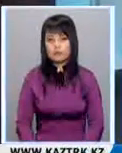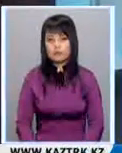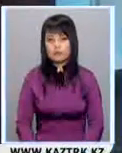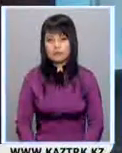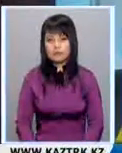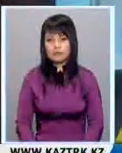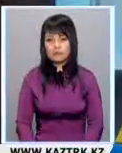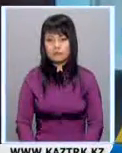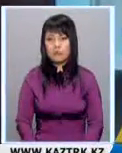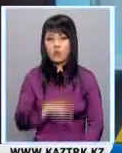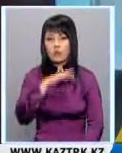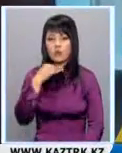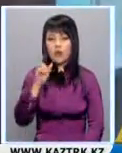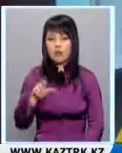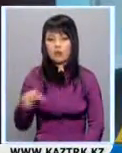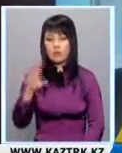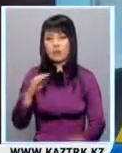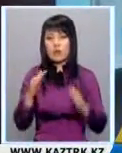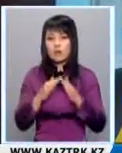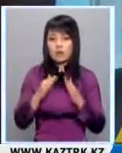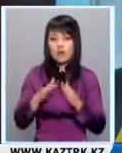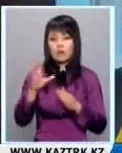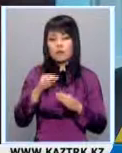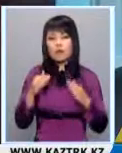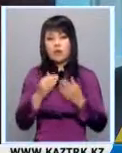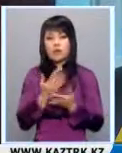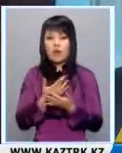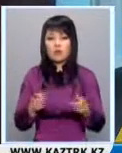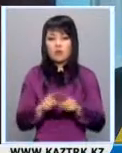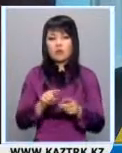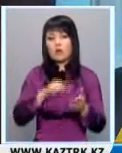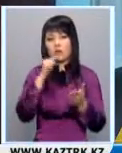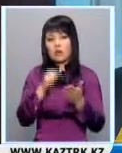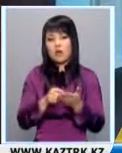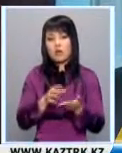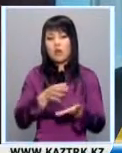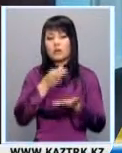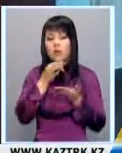Кейбір азаматтар өзінің жылжымайтын мүлкін тіркей алмай жүр. Сондай жолдарын білмей, өзінің сұрақтарын қойып, сол